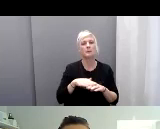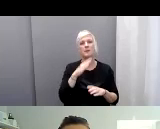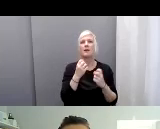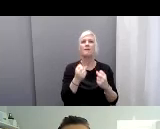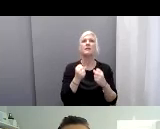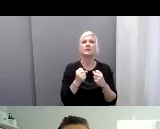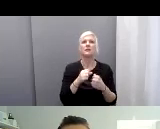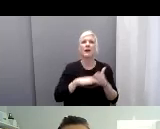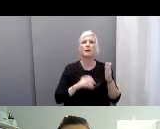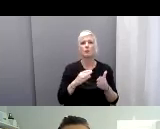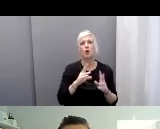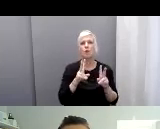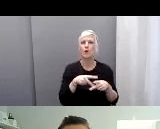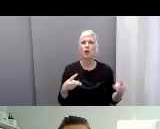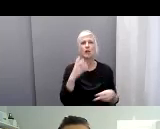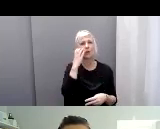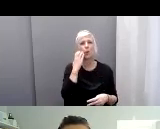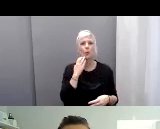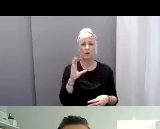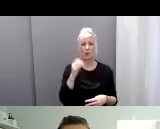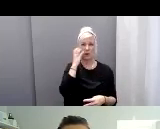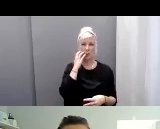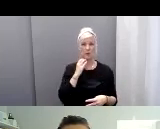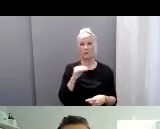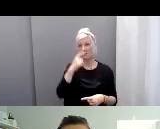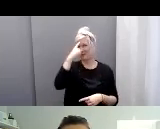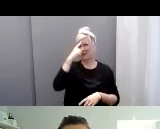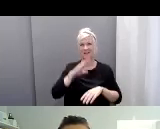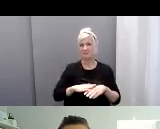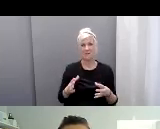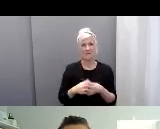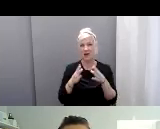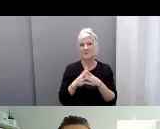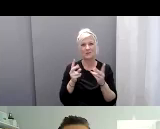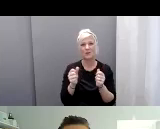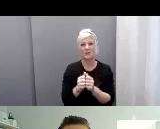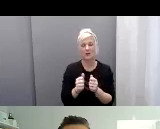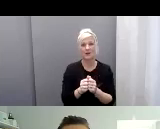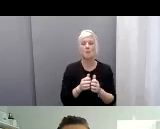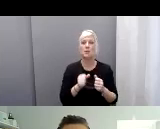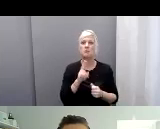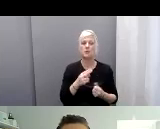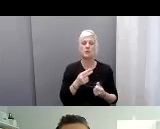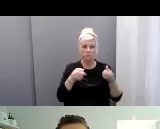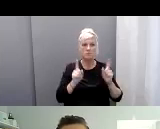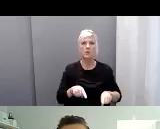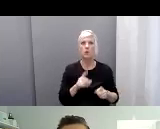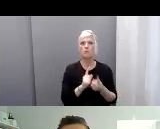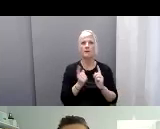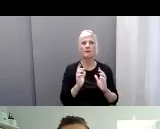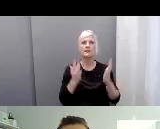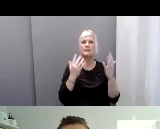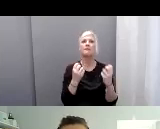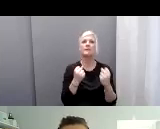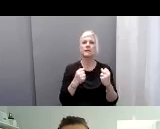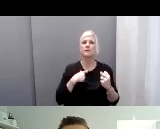tonåring som kanske inte riktigt tänker på de sakerna just då. För mig blev det ju livsviktigt med en gång. Och sen är det klart